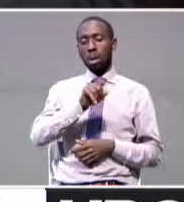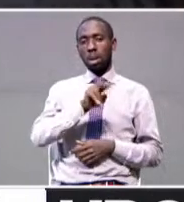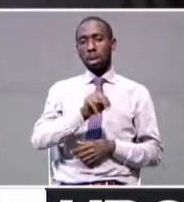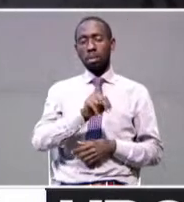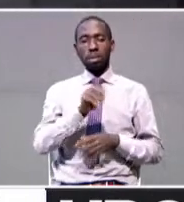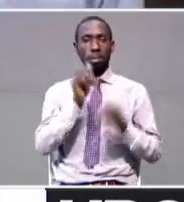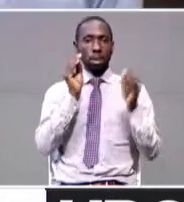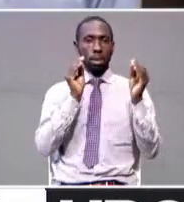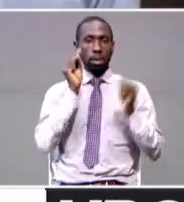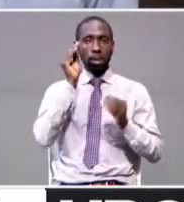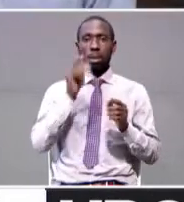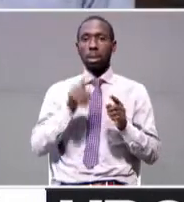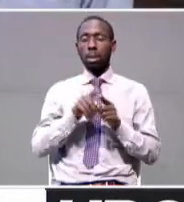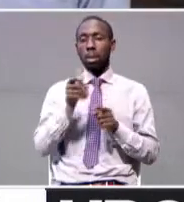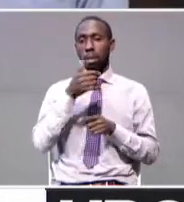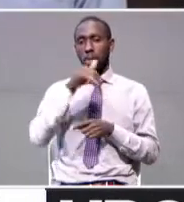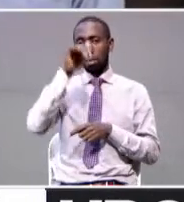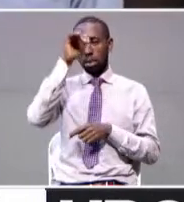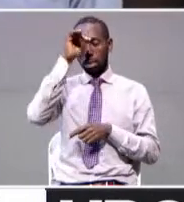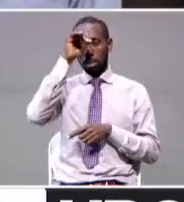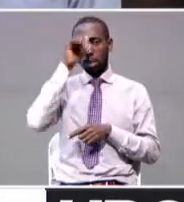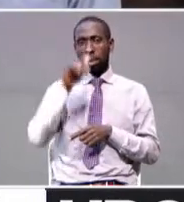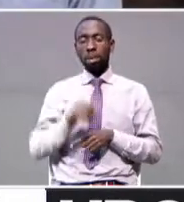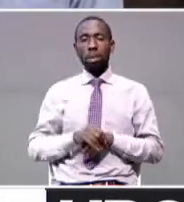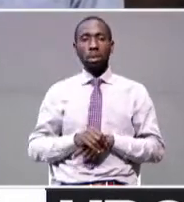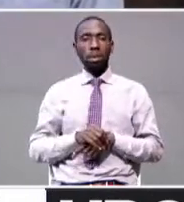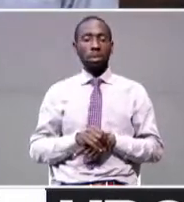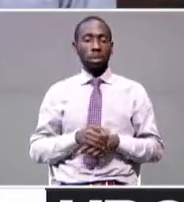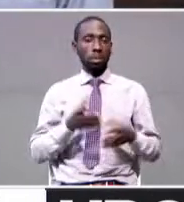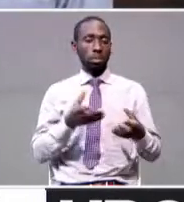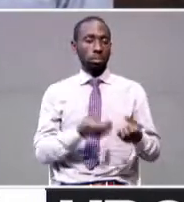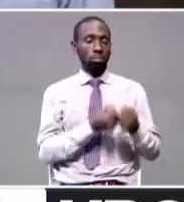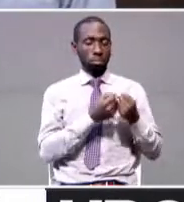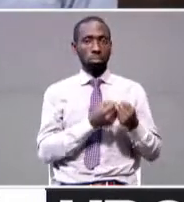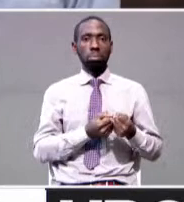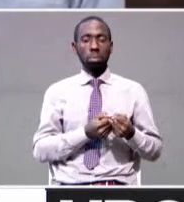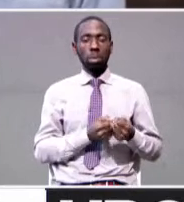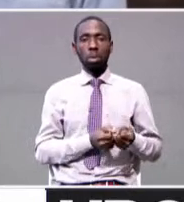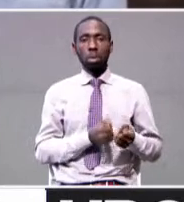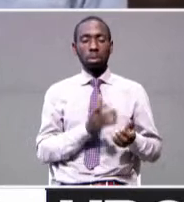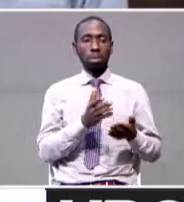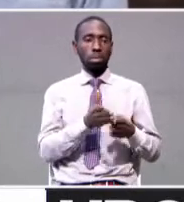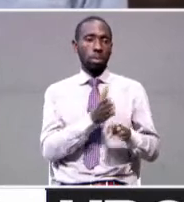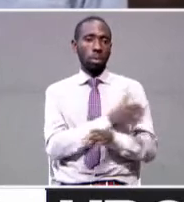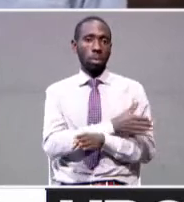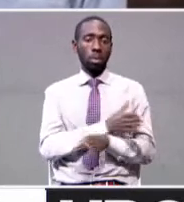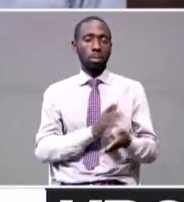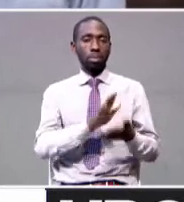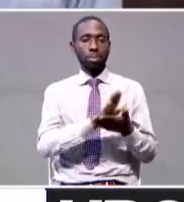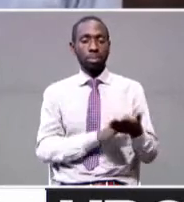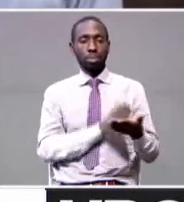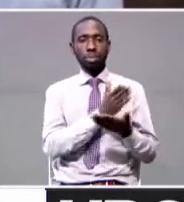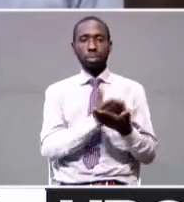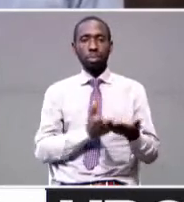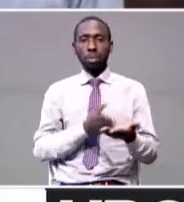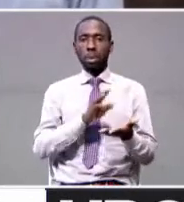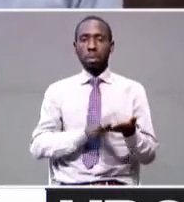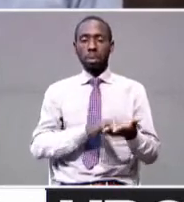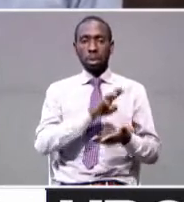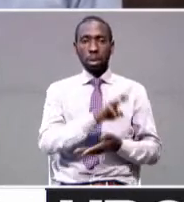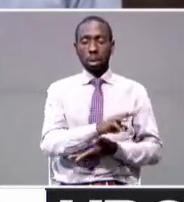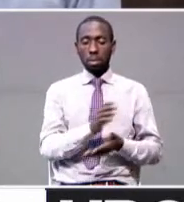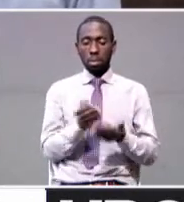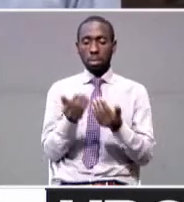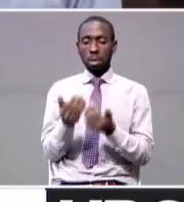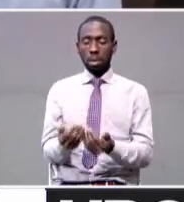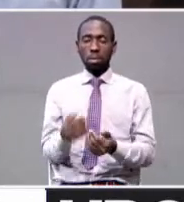abalala batano nga bakumibwa mu nkomi oluvannyuma lw'okugombwamu obwala ku bijambiya ebyaliwo mu bendobendo ly'e Masaka. Abaka nga kati